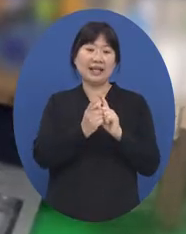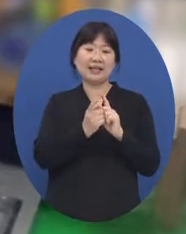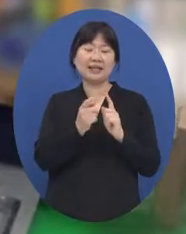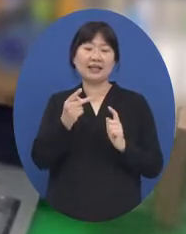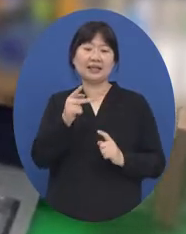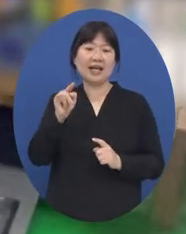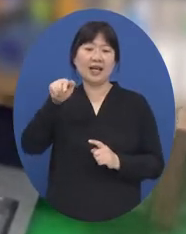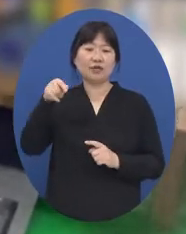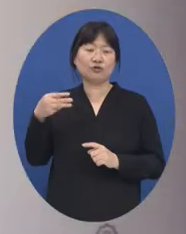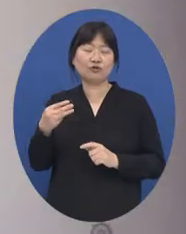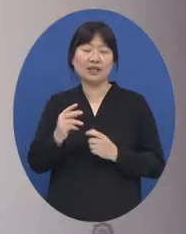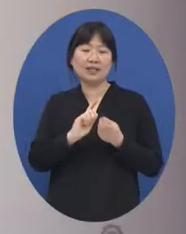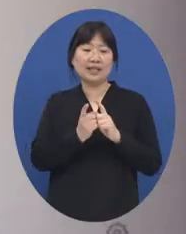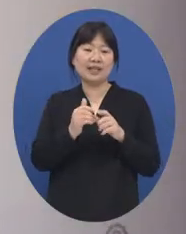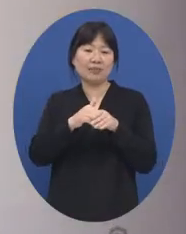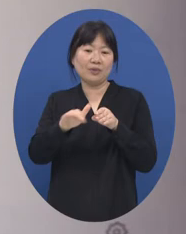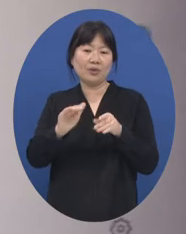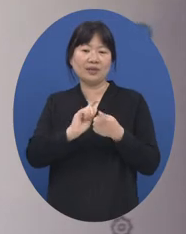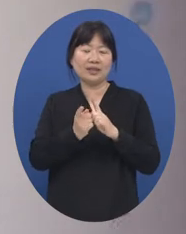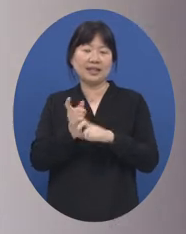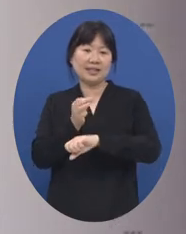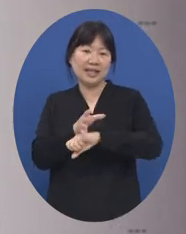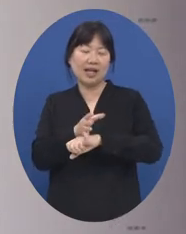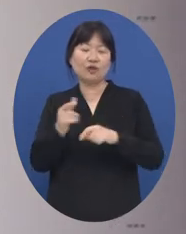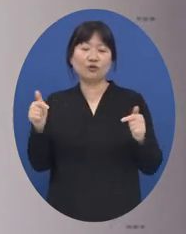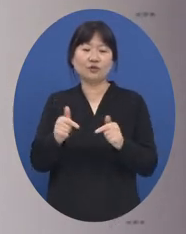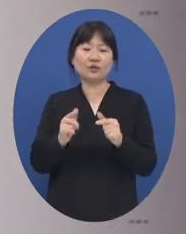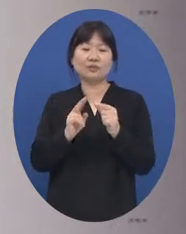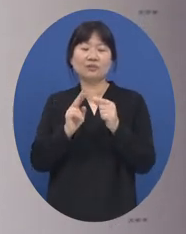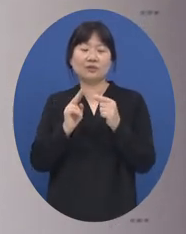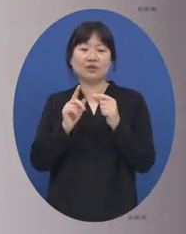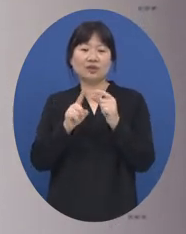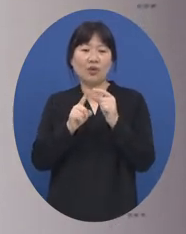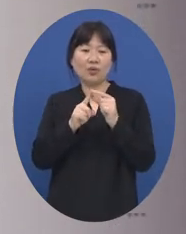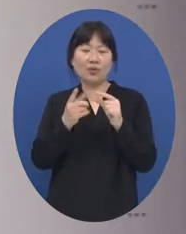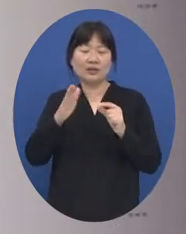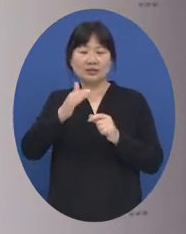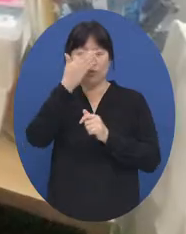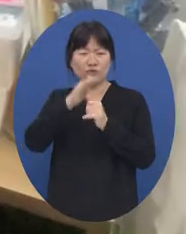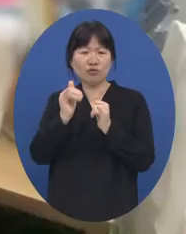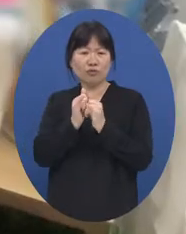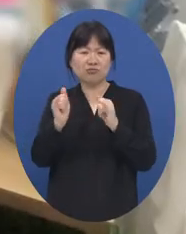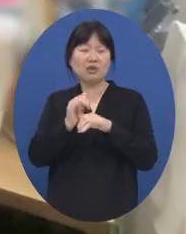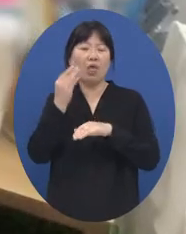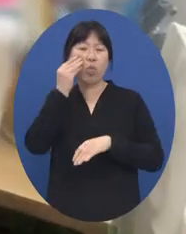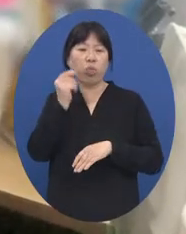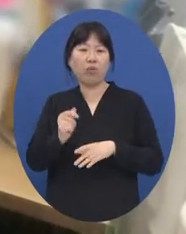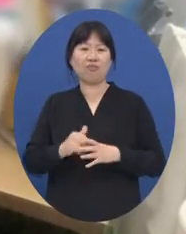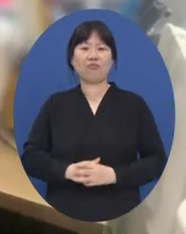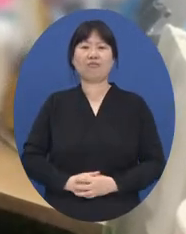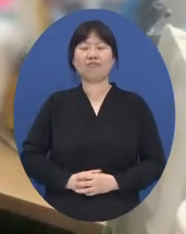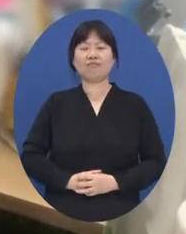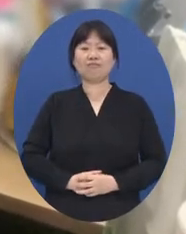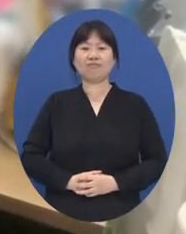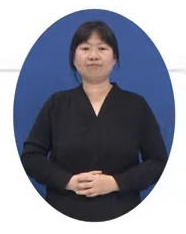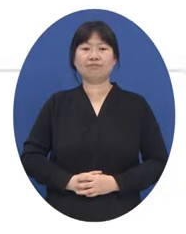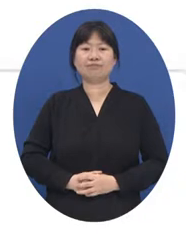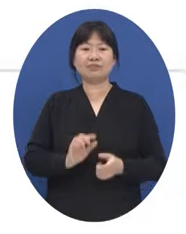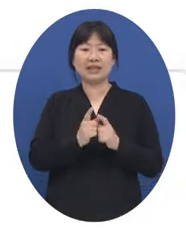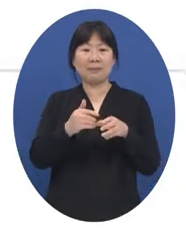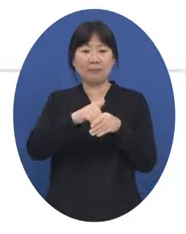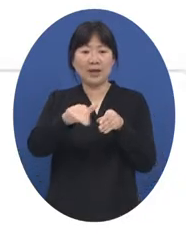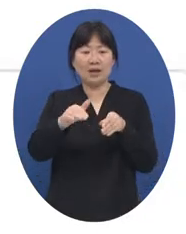대립되고 대리 끔 대리구매 줄인 말인데 이미 청소년들 사이에서 널리 알려진 방식입니다